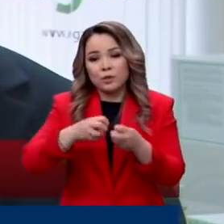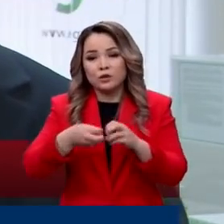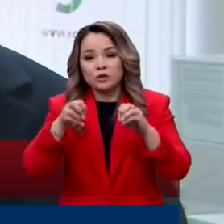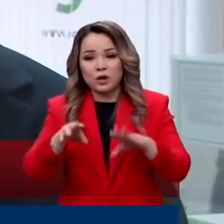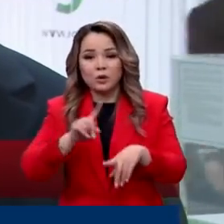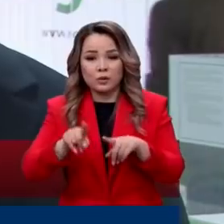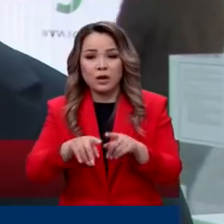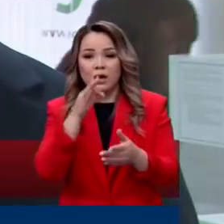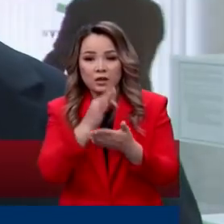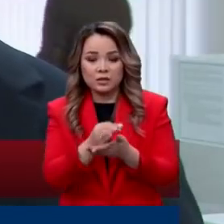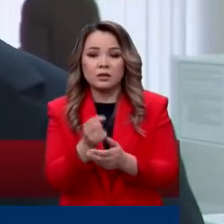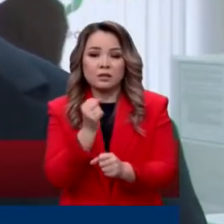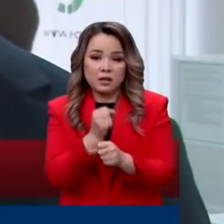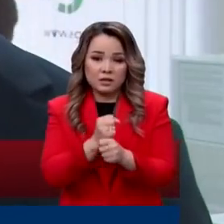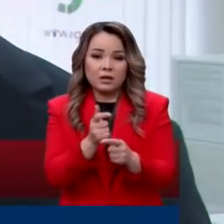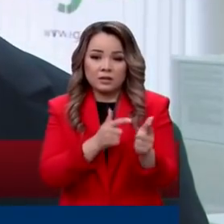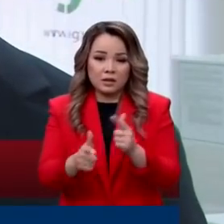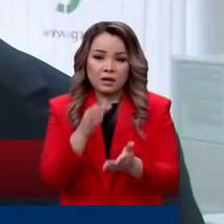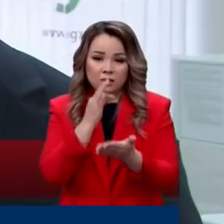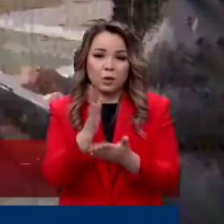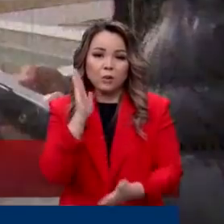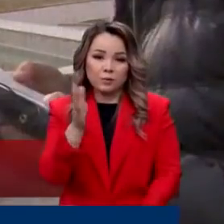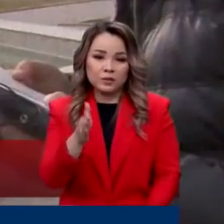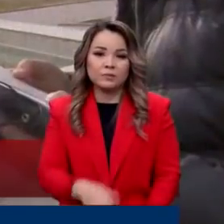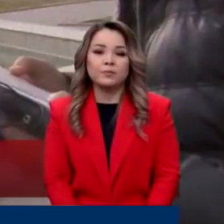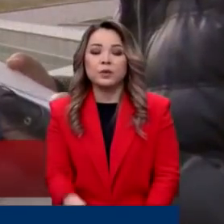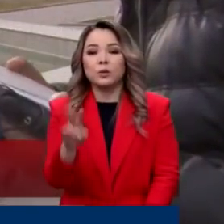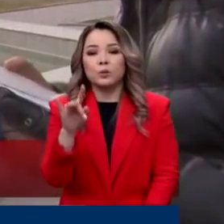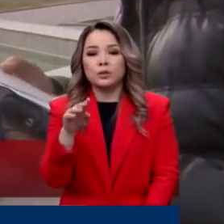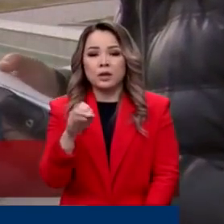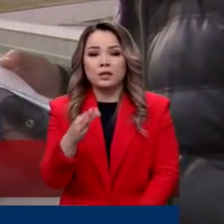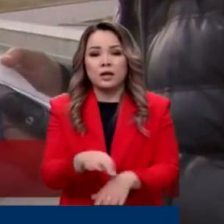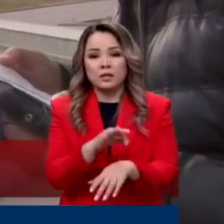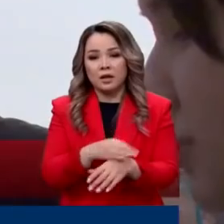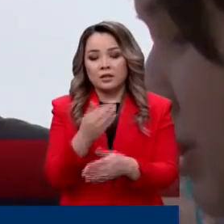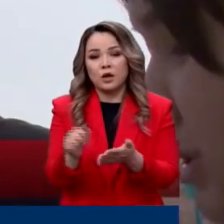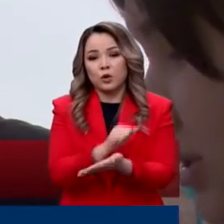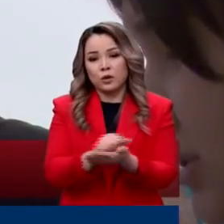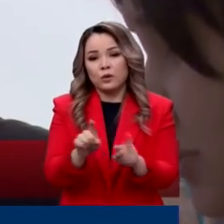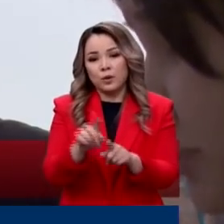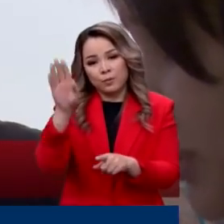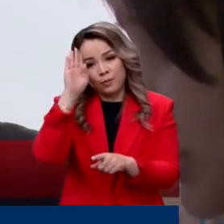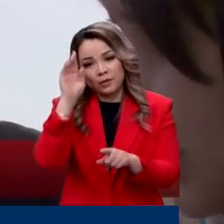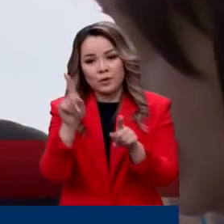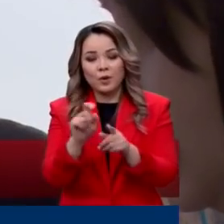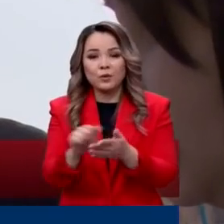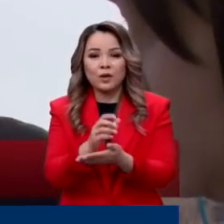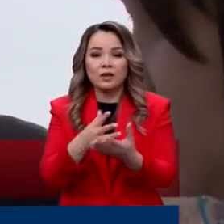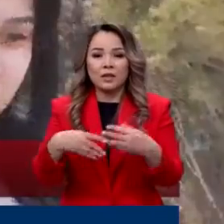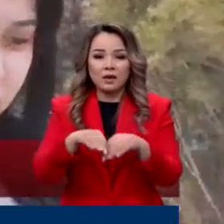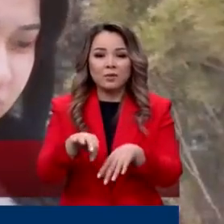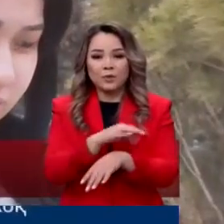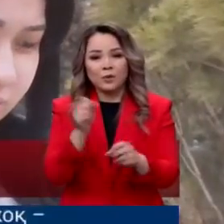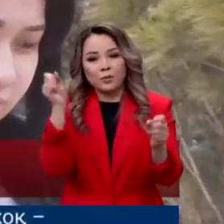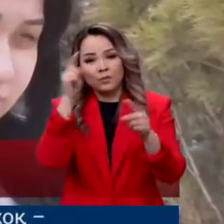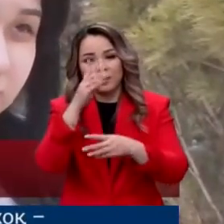саң шеңберіне, бәрін жасап, дүниесін жасап береміз. Ал Нұрзаттың жұбайы жарының құжат жүзінде еркек екенін үйленгеннен кейін